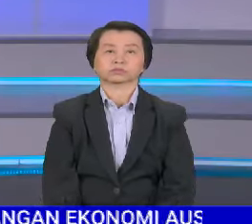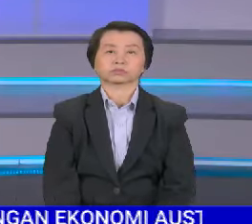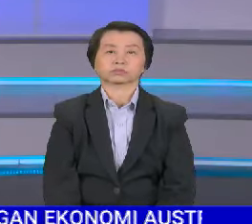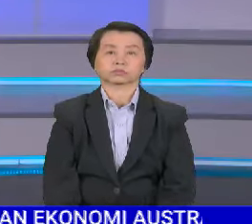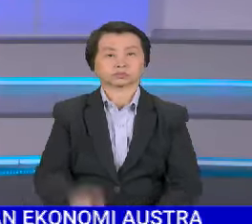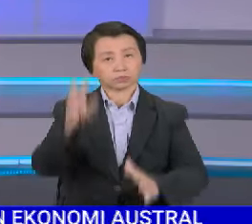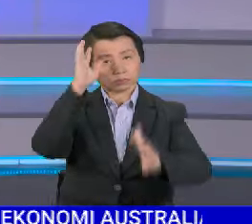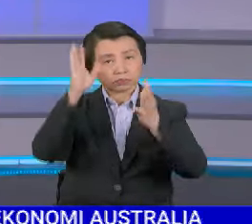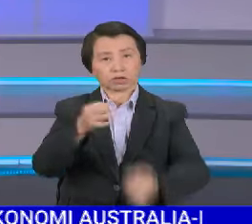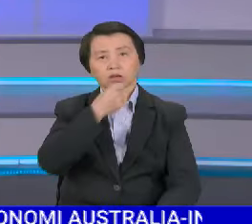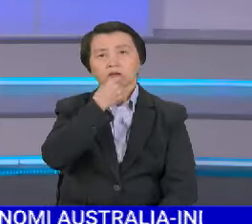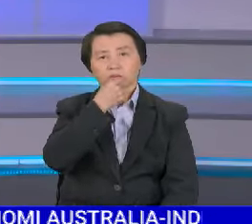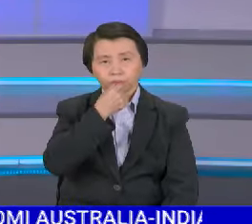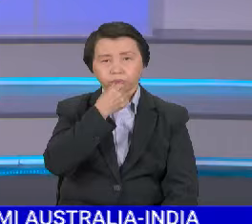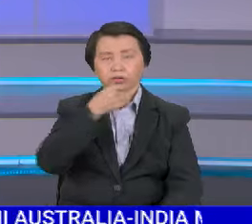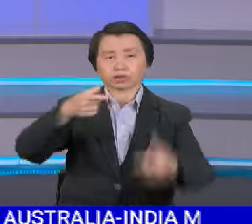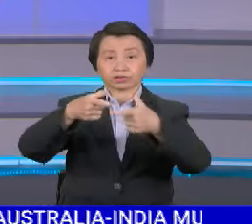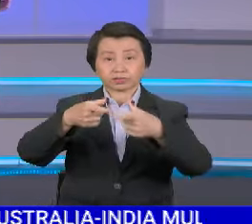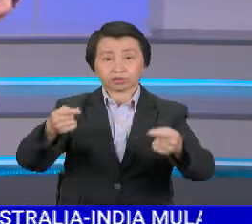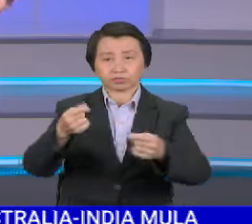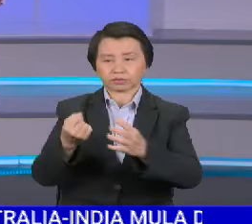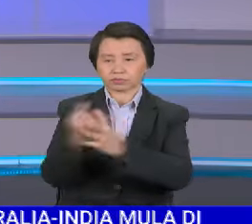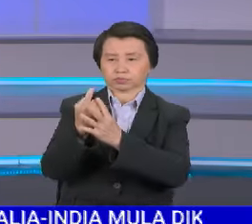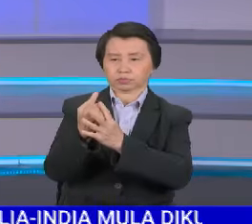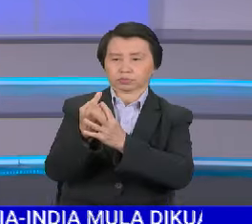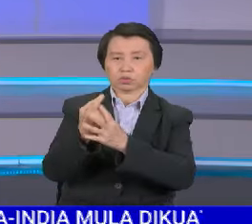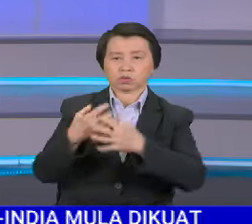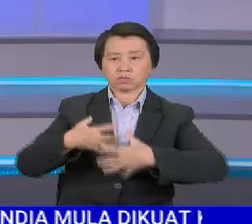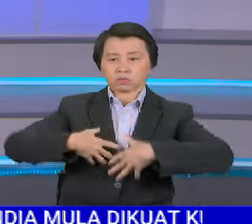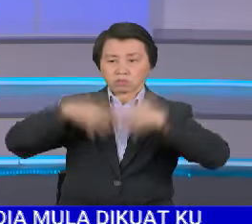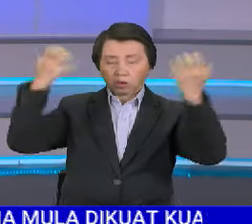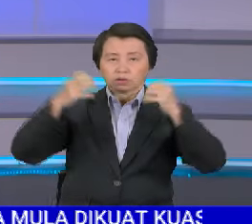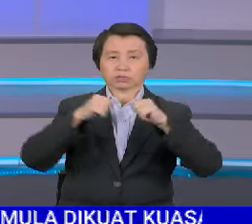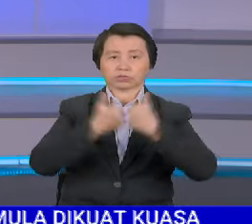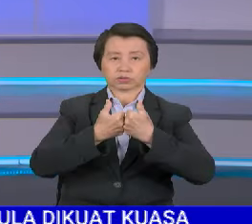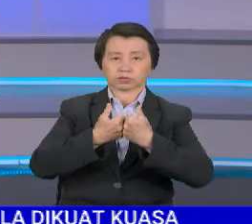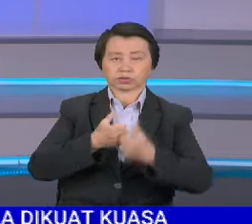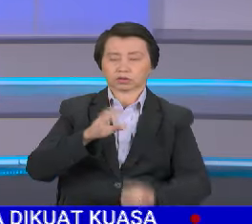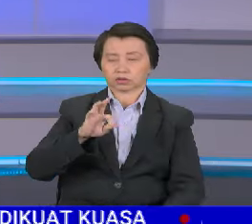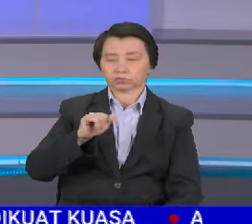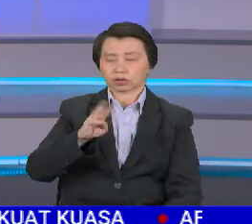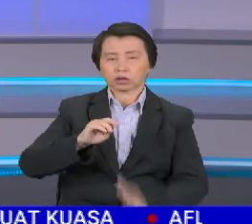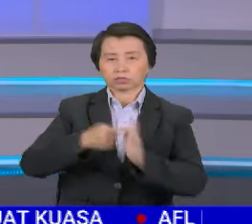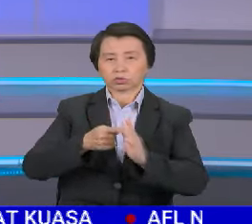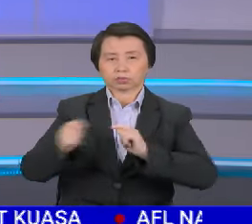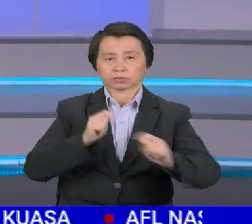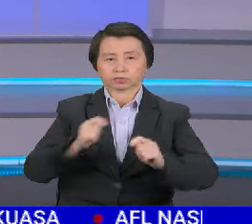keputusan pengadil dari jepun Yogi satu yang Mencetuskan kontroversi Persatuan bola sepak